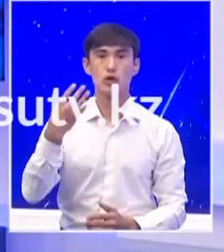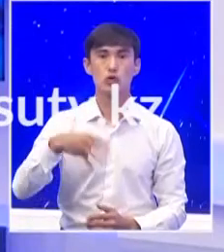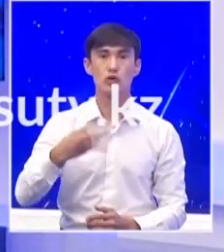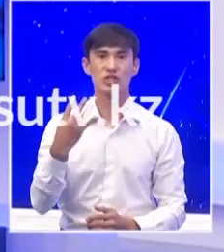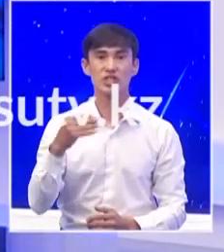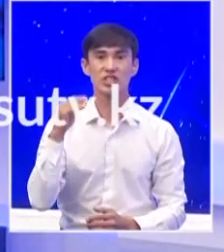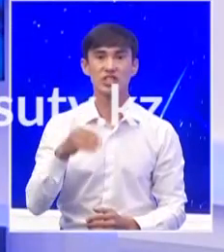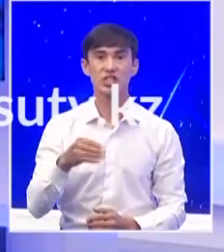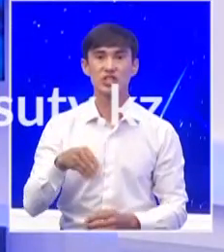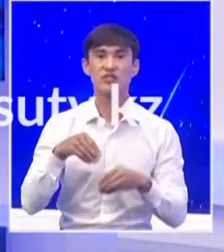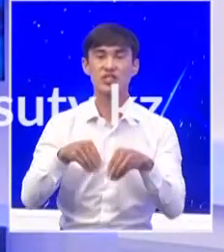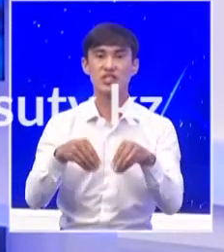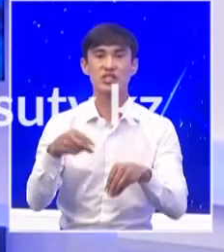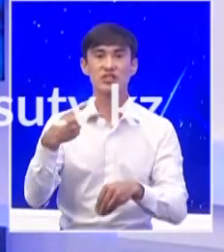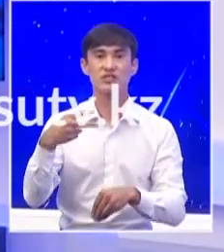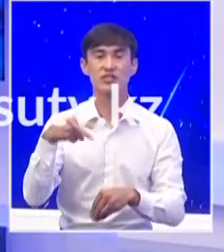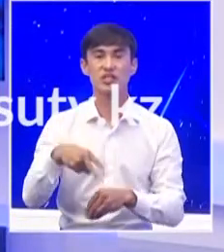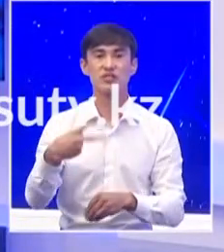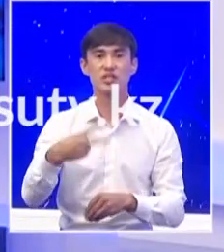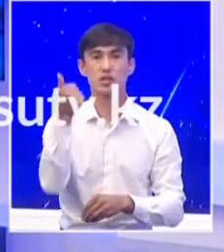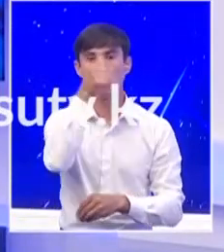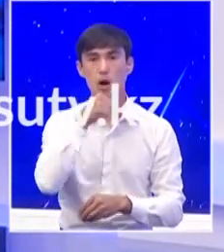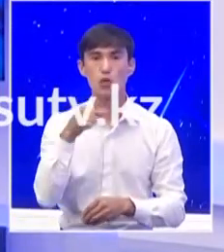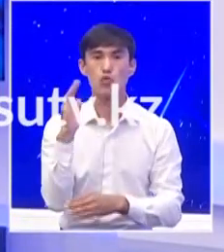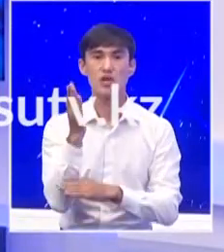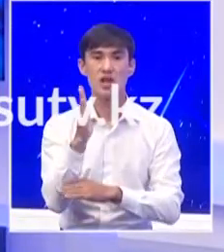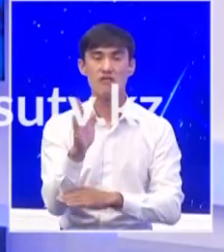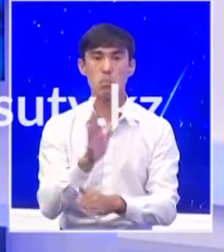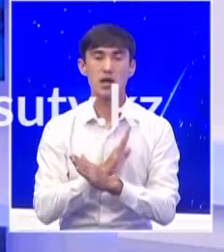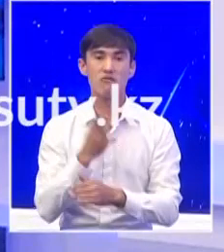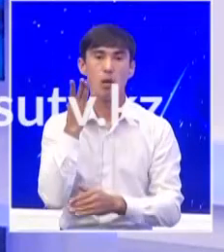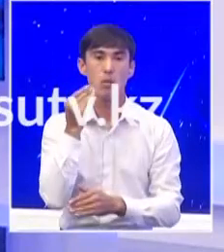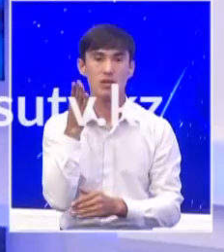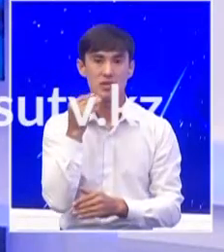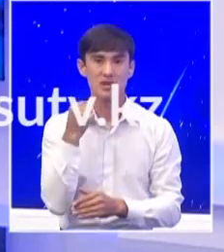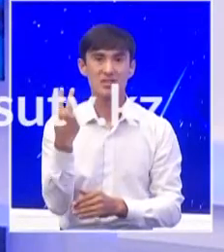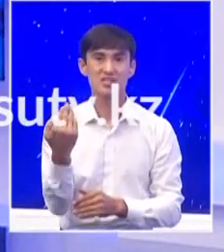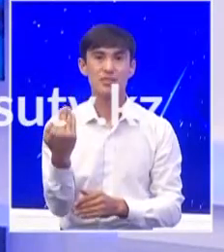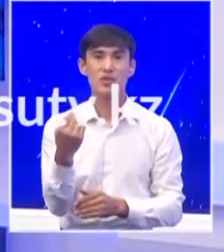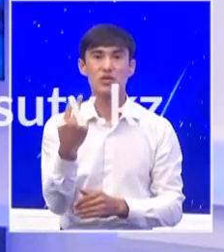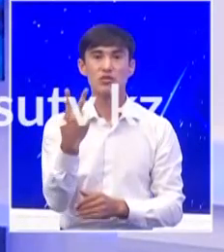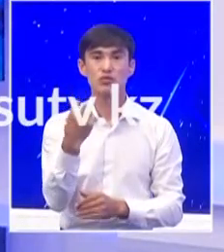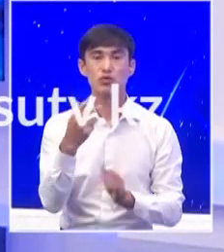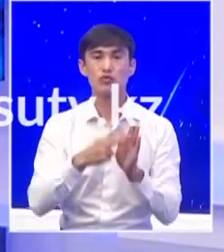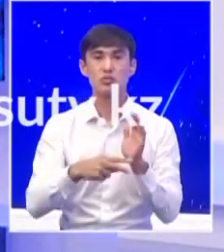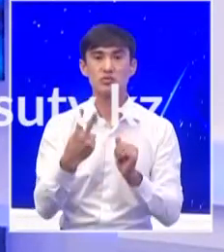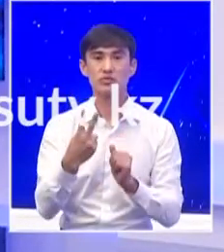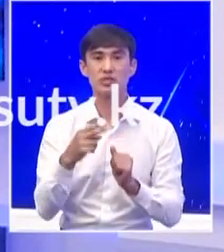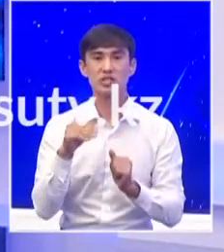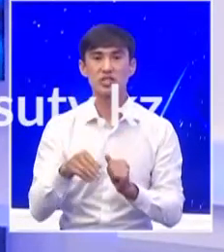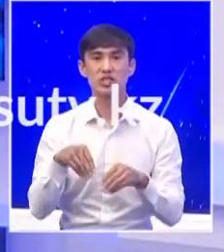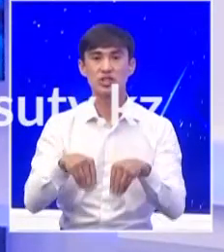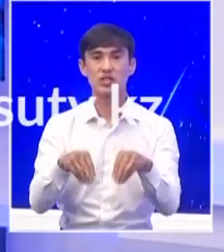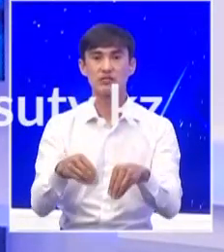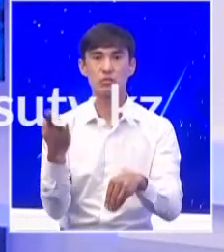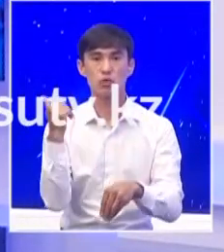44 тысячи высаженных в 2020 году деревьев погибли в Алматы. Из 280 тысяч саженцев,